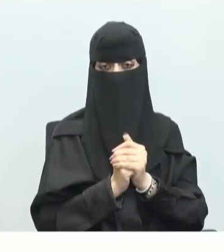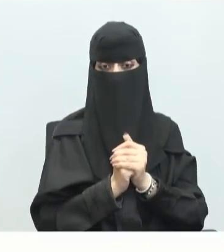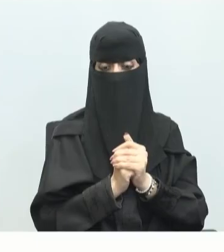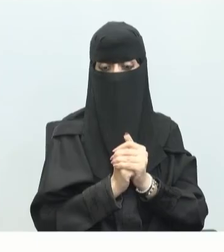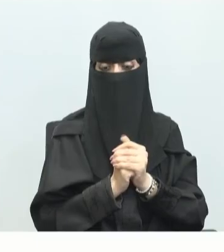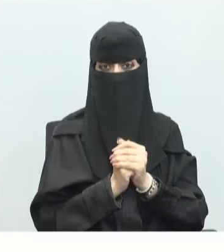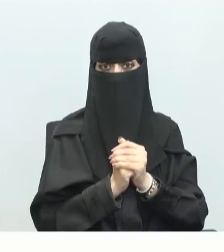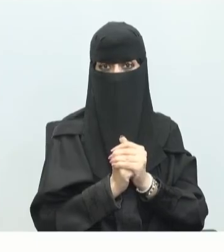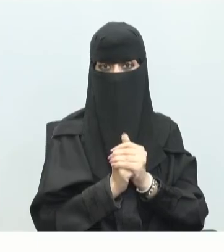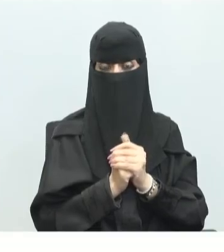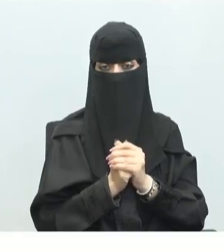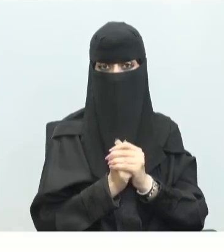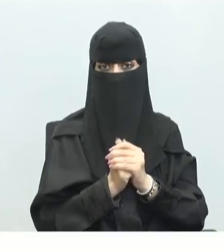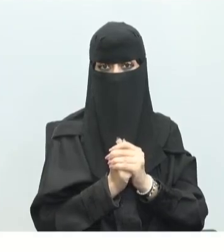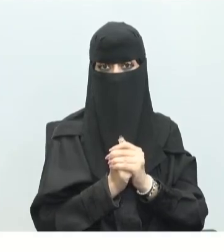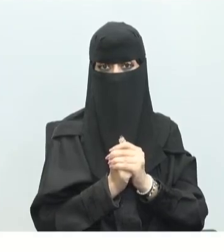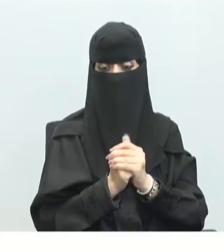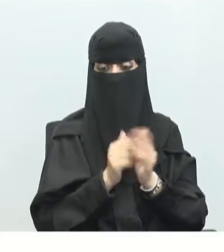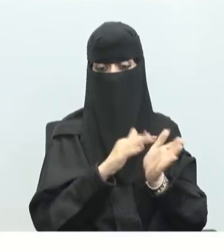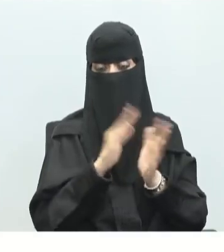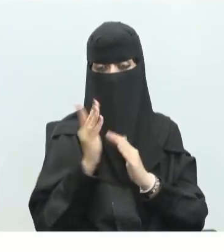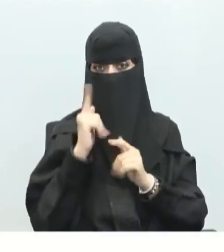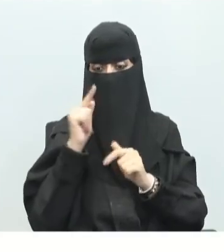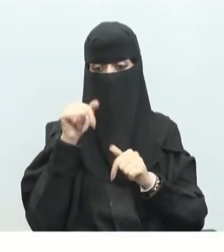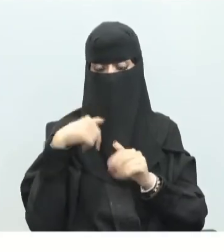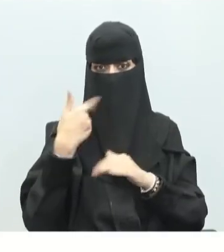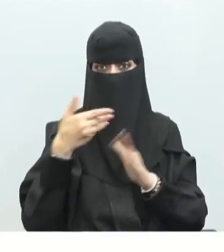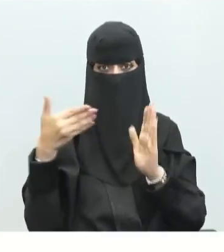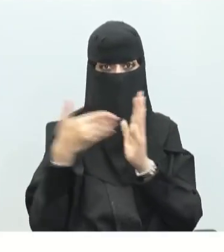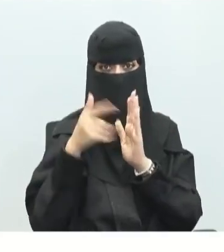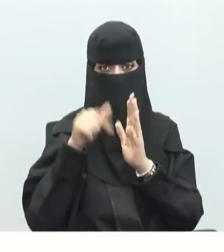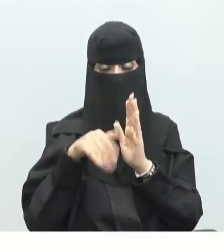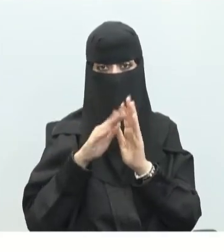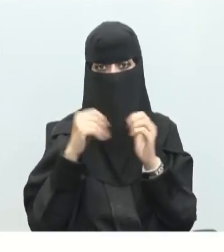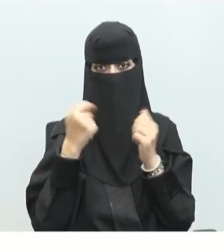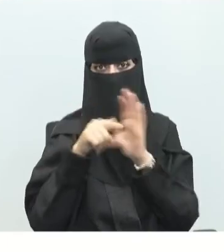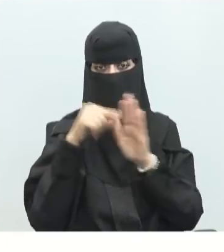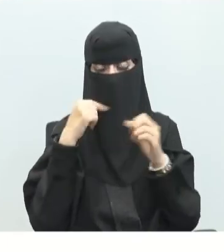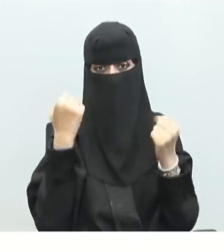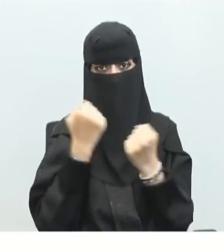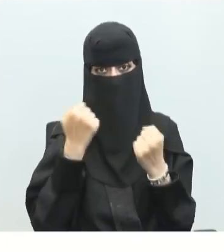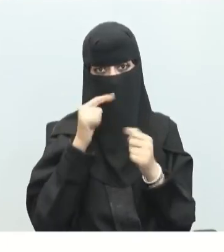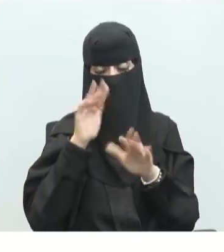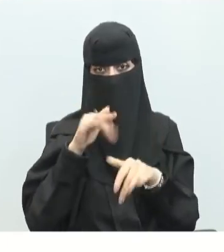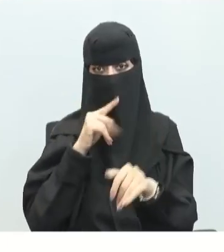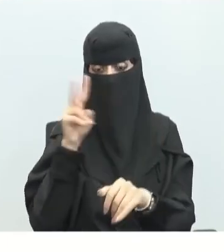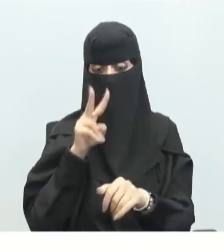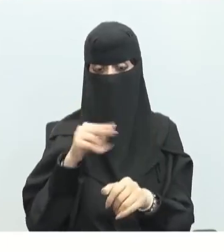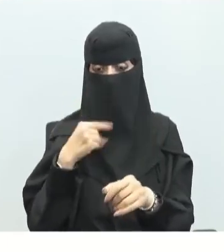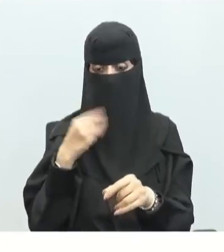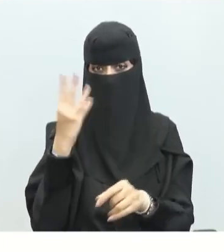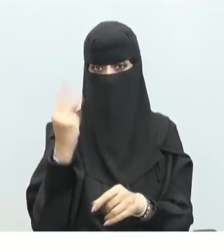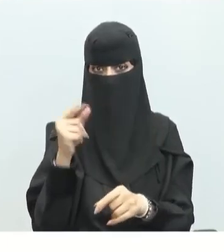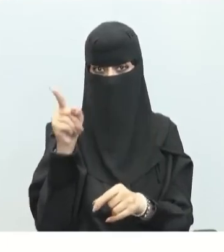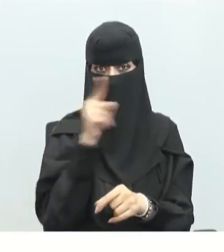ننتقل الى التمرين اخر وهو التمرين الاخير من كتاب التمارين نقراه مع بعض يعد